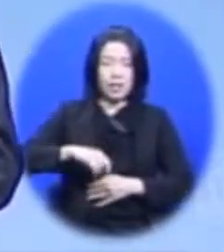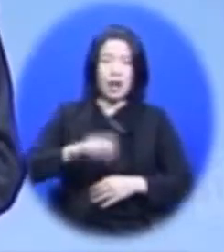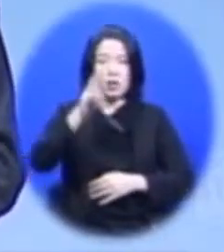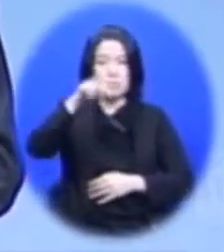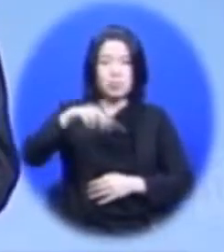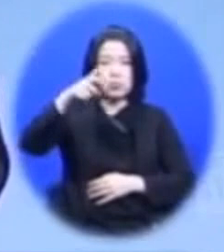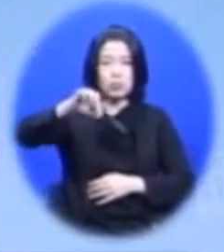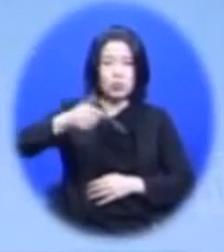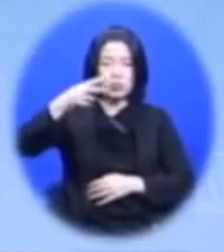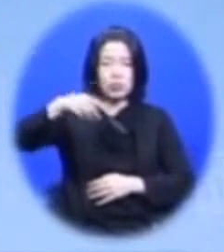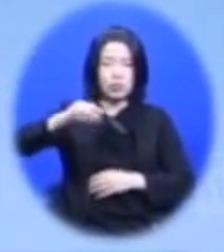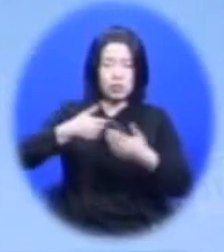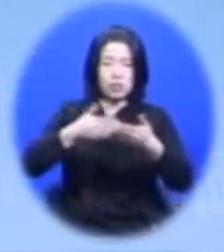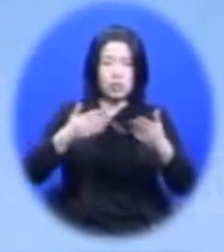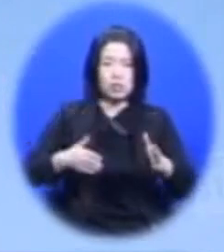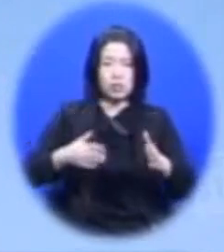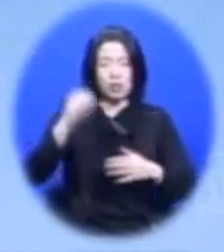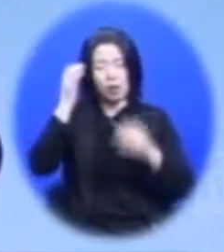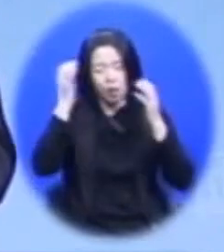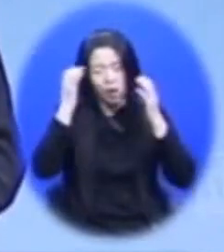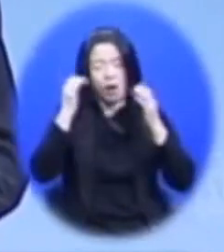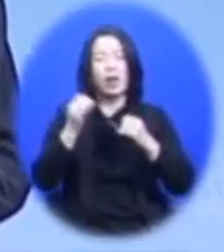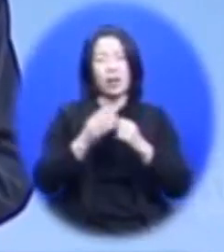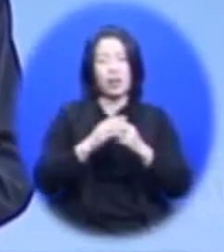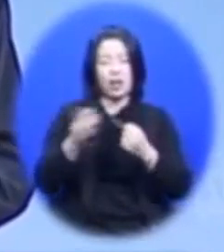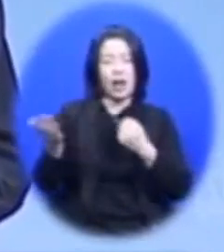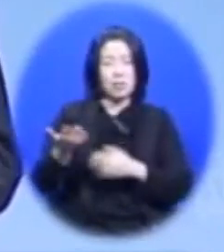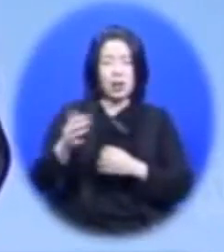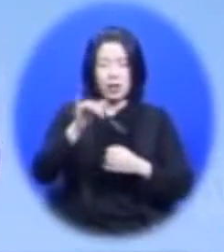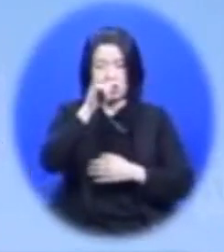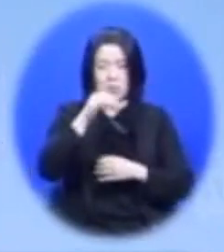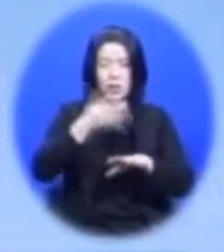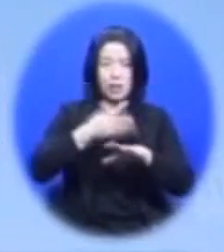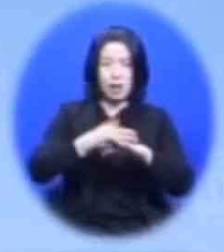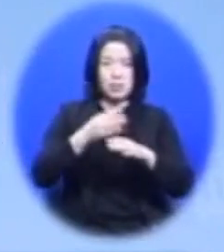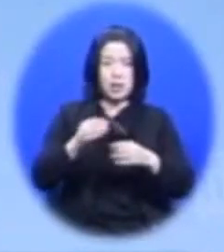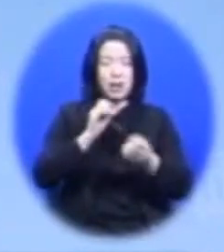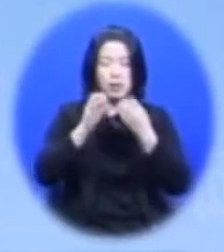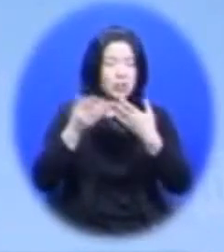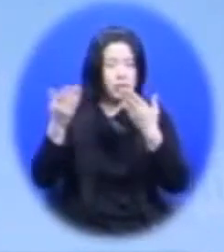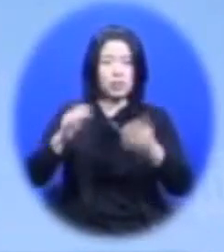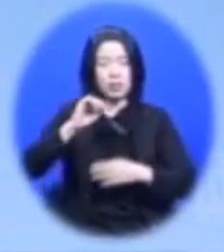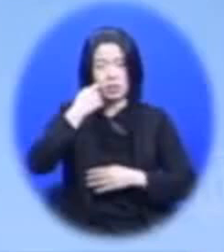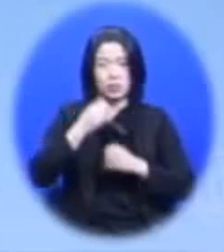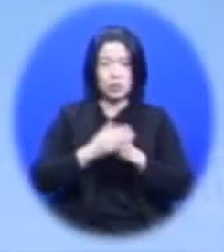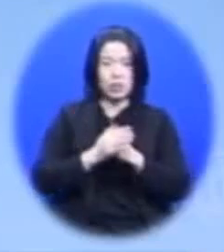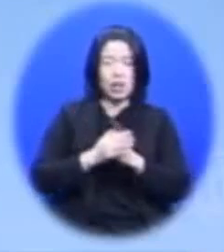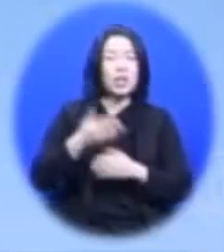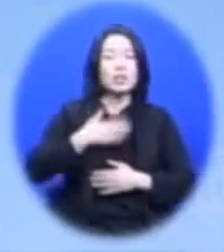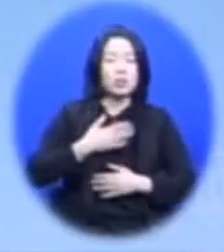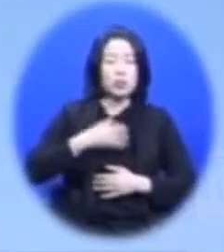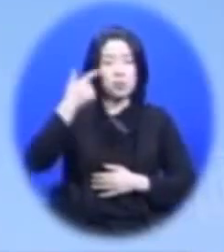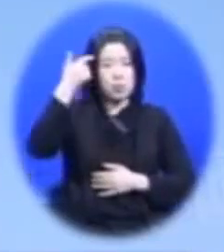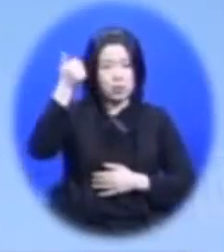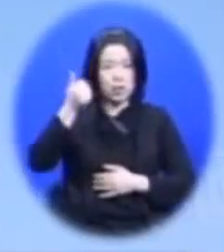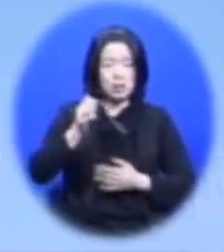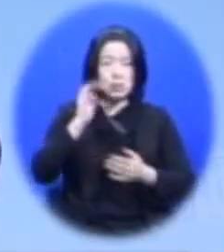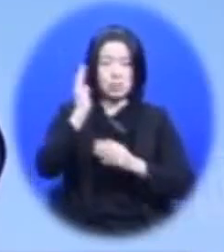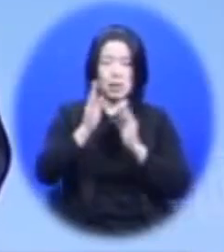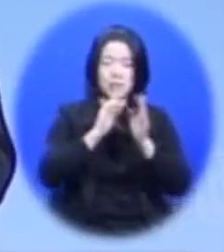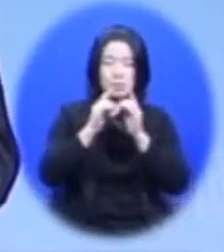있어서 감사의 편지를 쓸 겨를도 없었습니다. 저도 목사님이 얘기하시는 예수님이 누구인지는